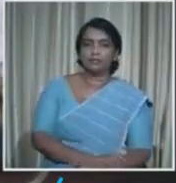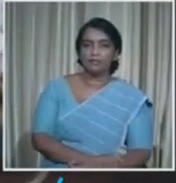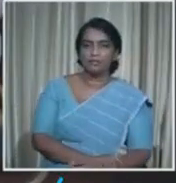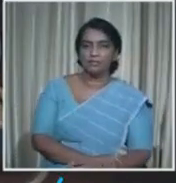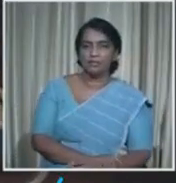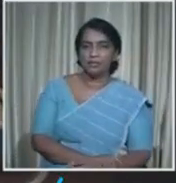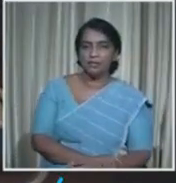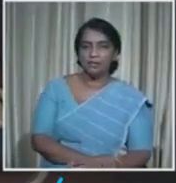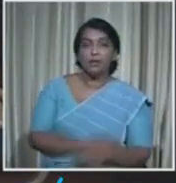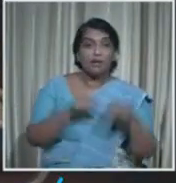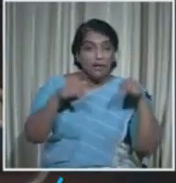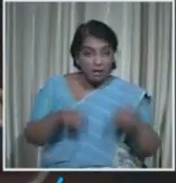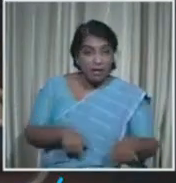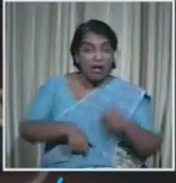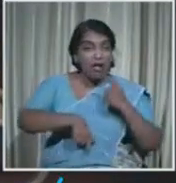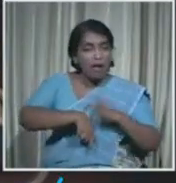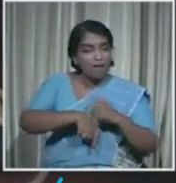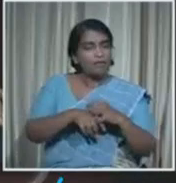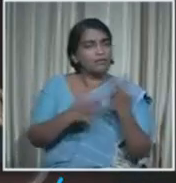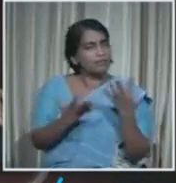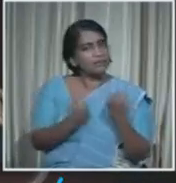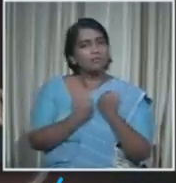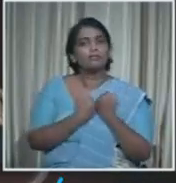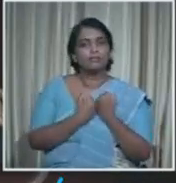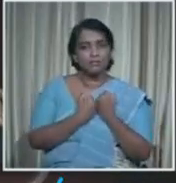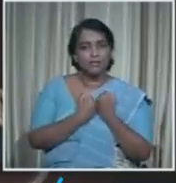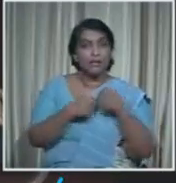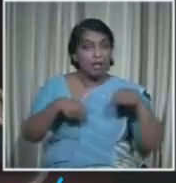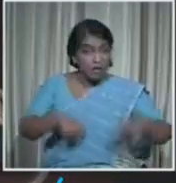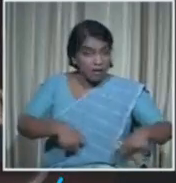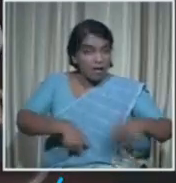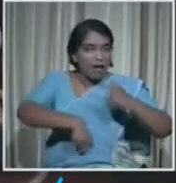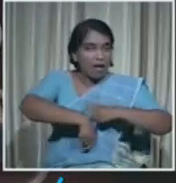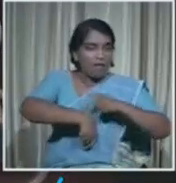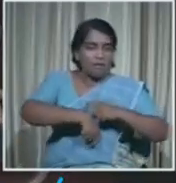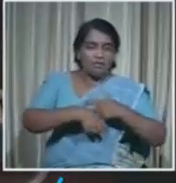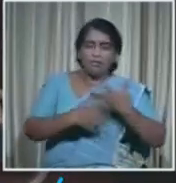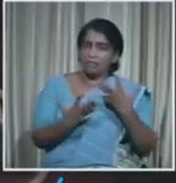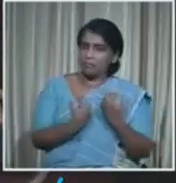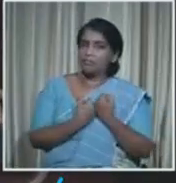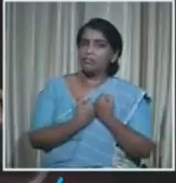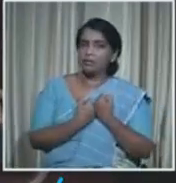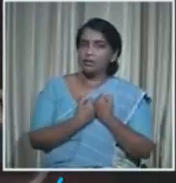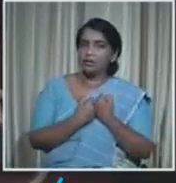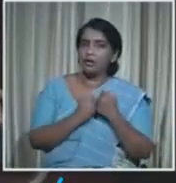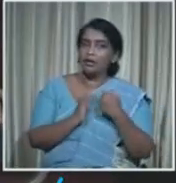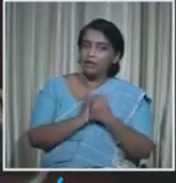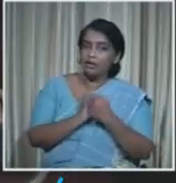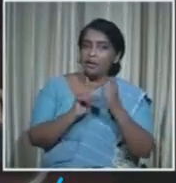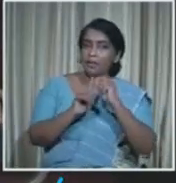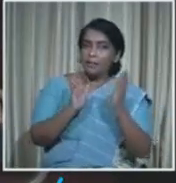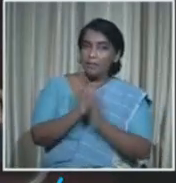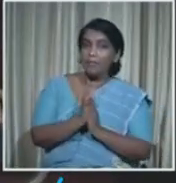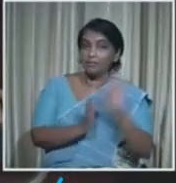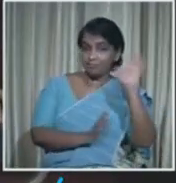අපි මේක අවස්ථාවක් කරගමු අපි මේක අවස්ථාවක් කරගමු ගරු අගමැතිතුමා මට